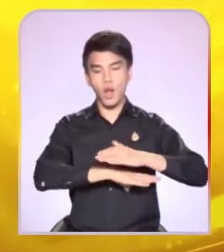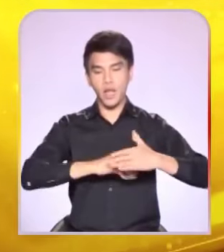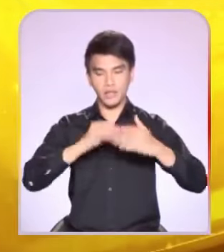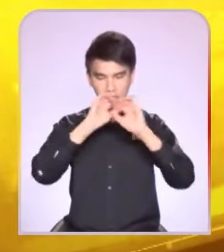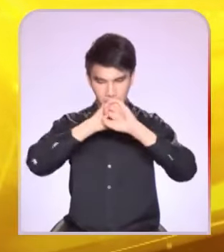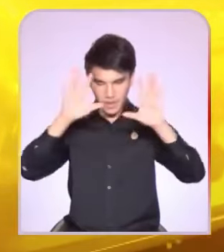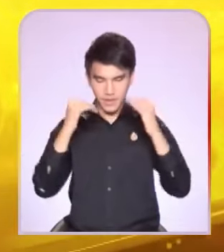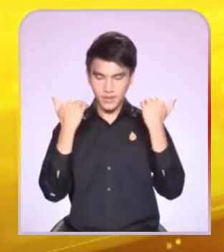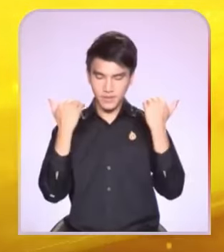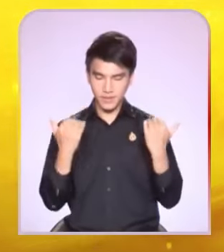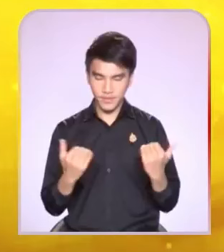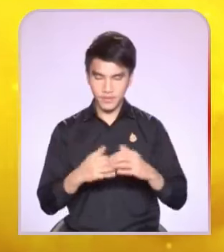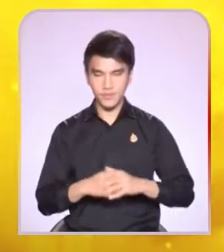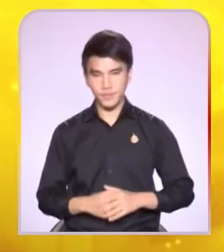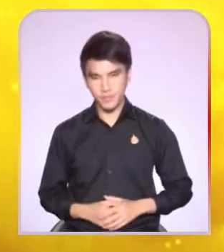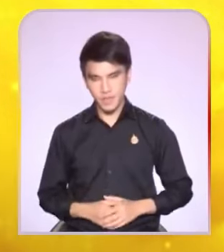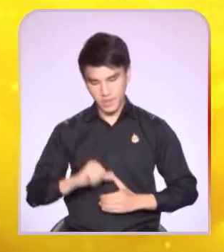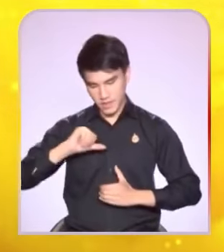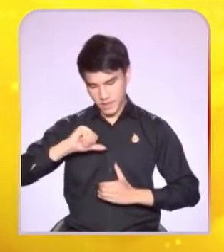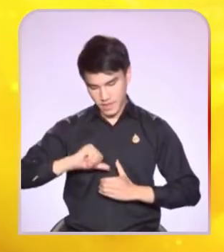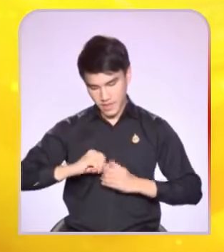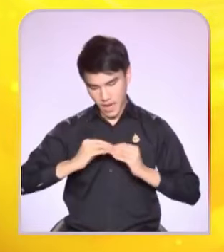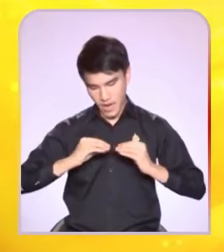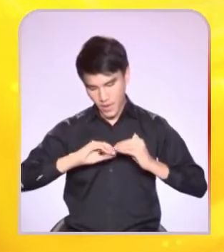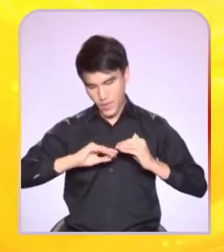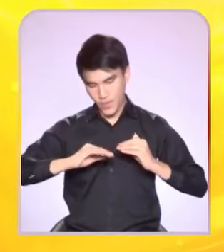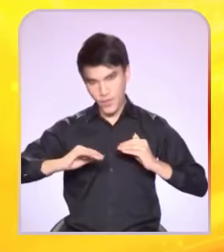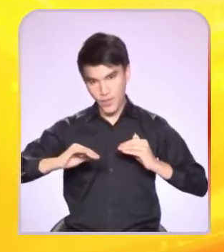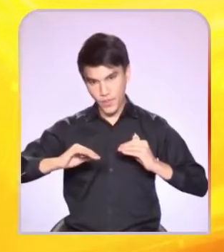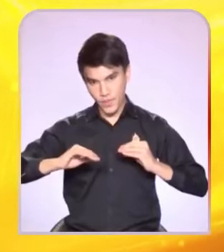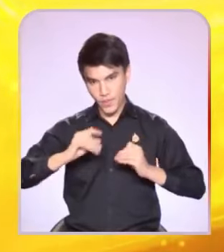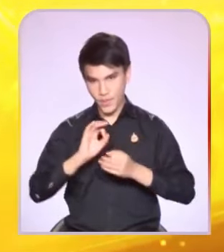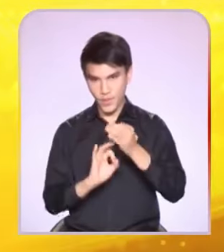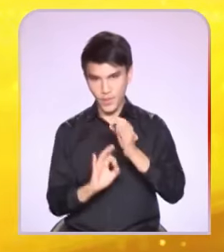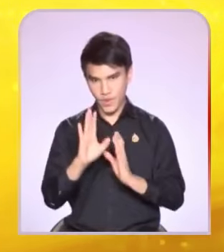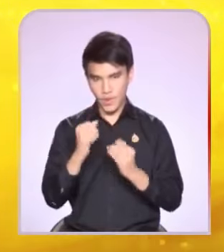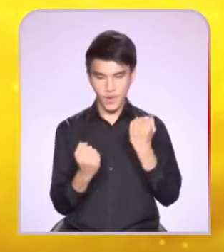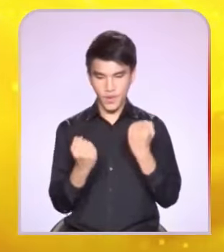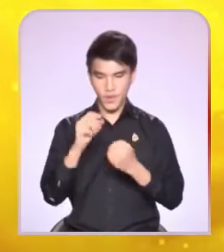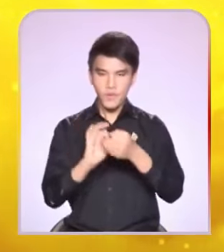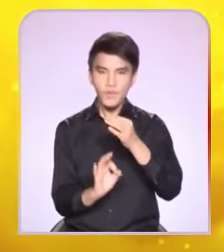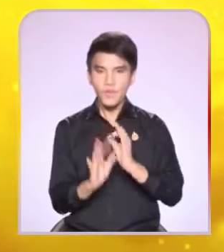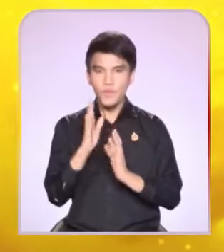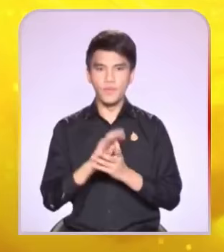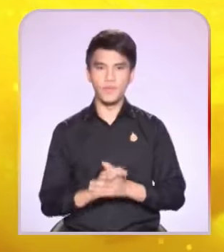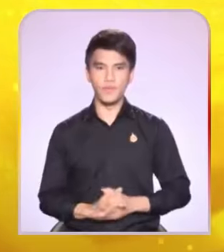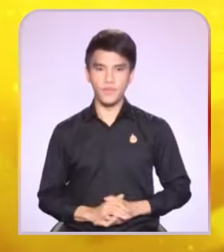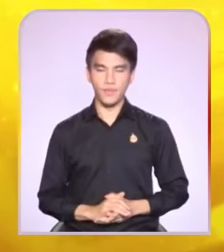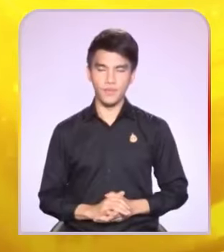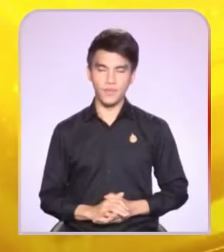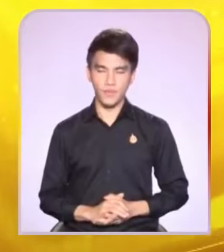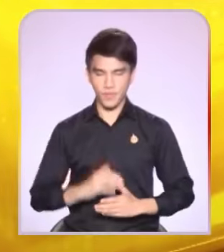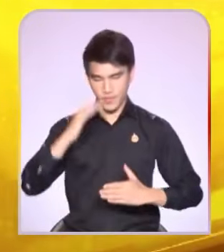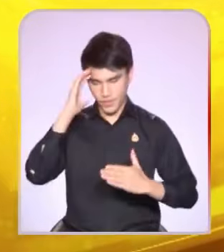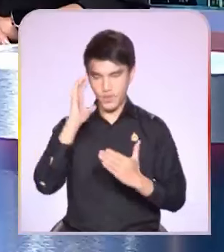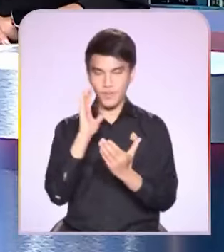นณตอนนี้ก็คือถังก๊าซรั่วเป็นต้นเหตุของเพลิงไหม้รถบัสมรณะคันนี้นะครับท่านพลตำรวจ